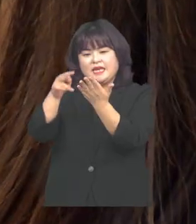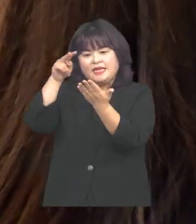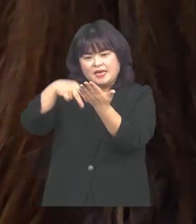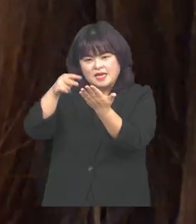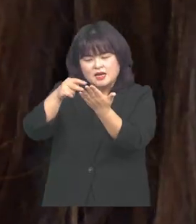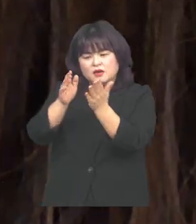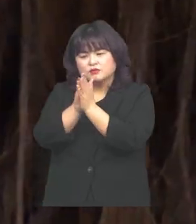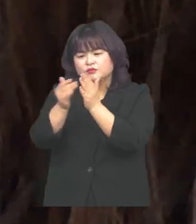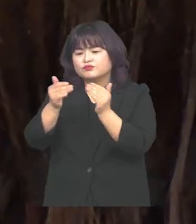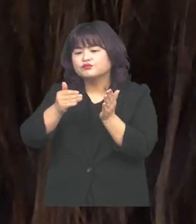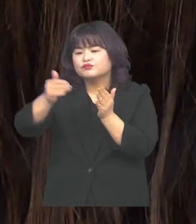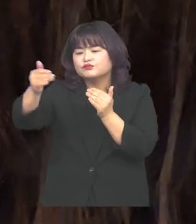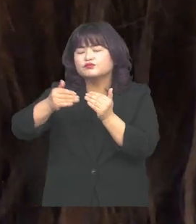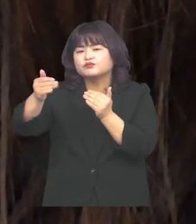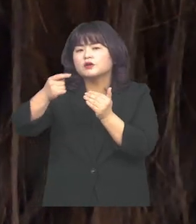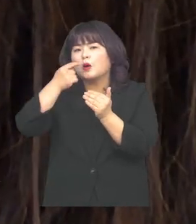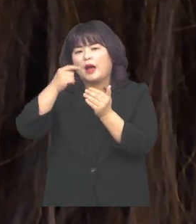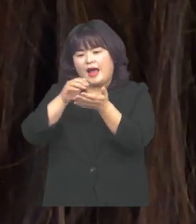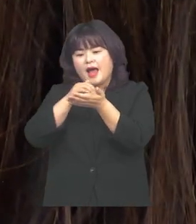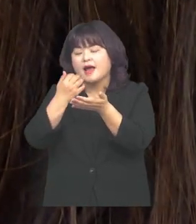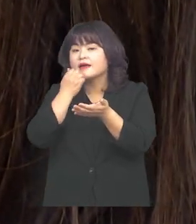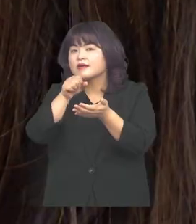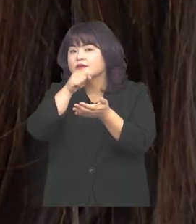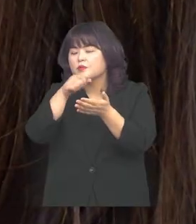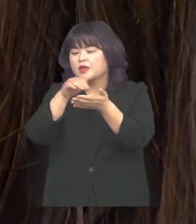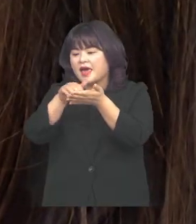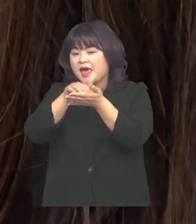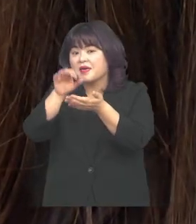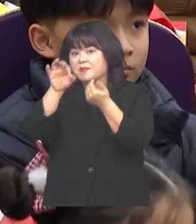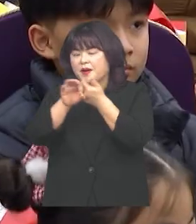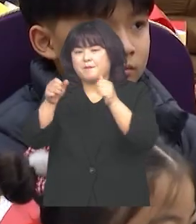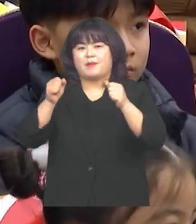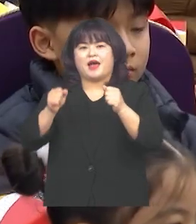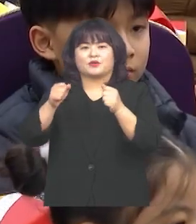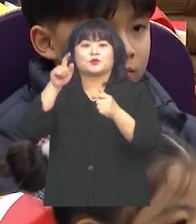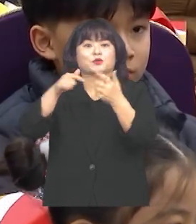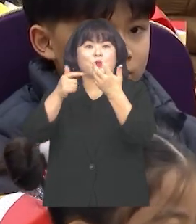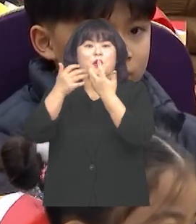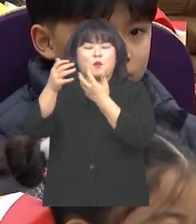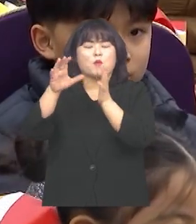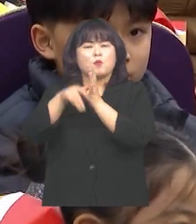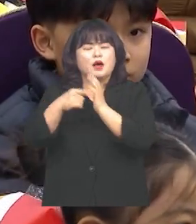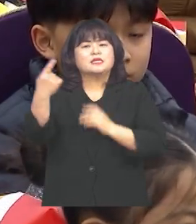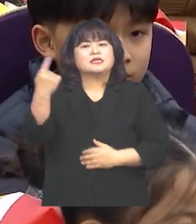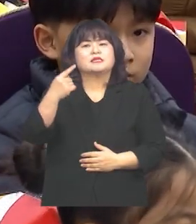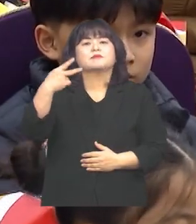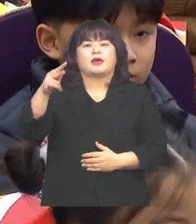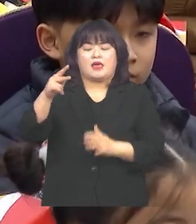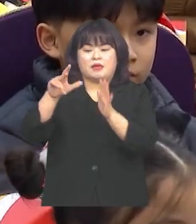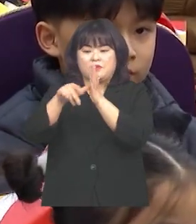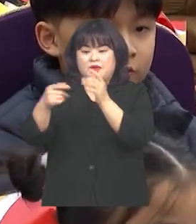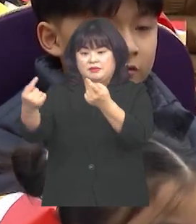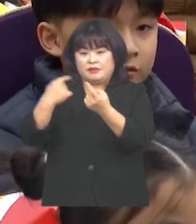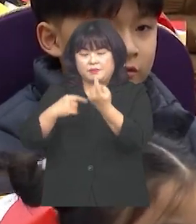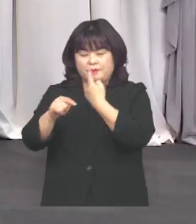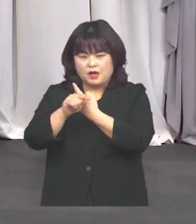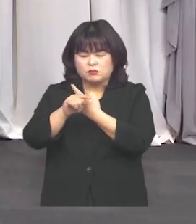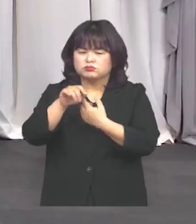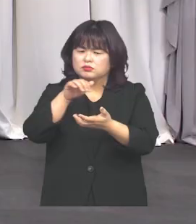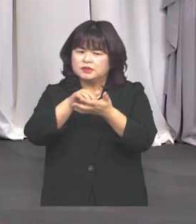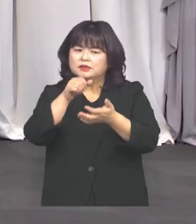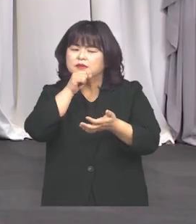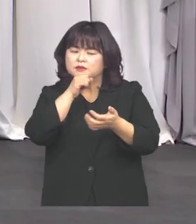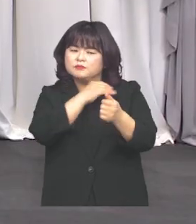서평을 작성해 읽은 양을 코스로 환산하는 독서 마라톤 대회엔 2,021명이 완주했으며 이 가운데